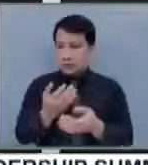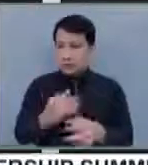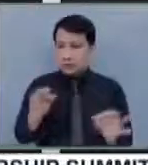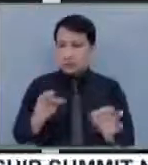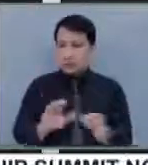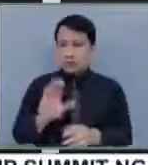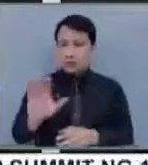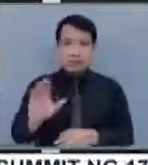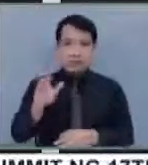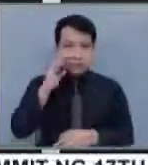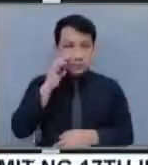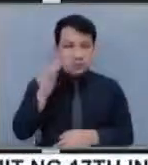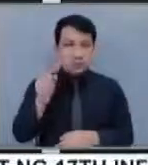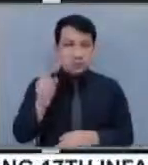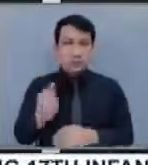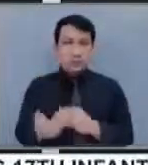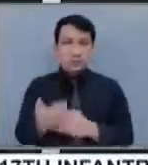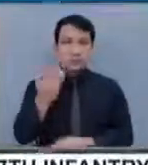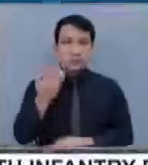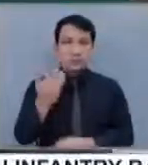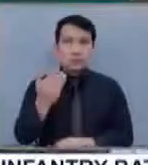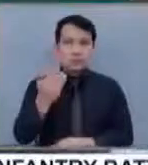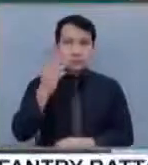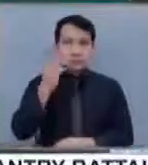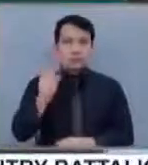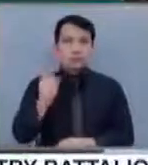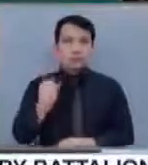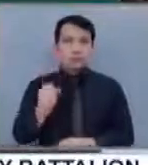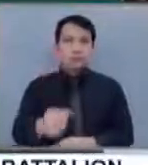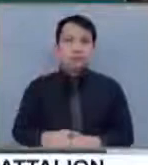sa detalye. Rise and shine, Eunice.